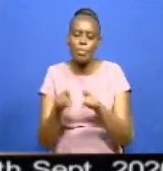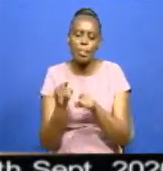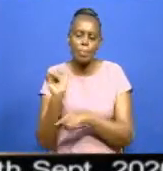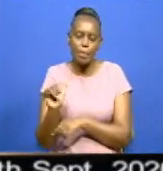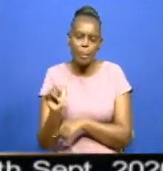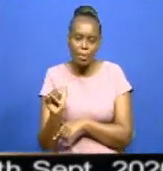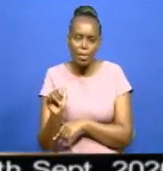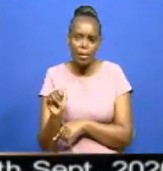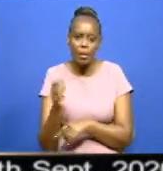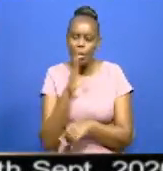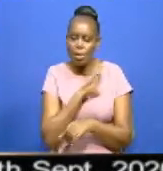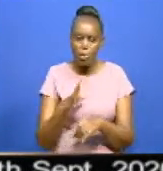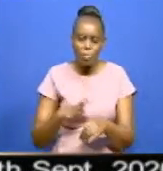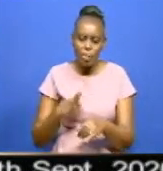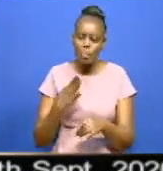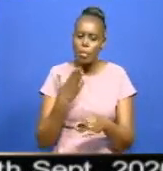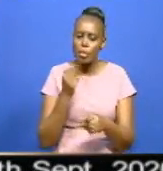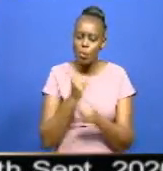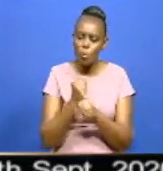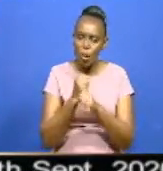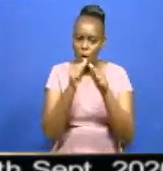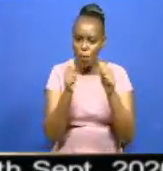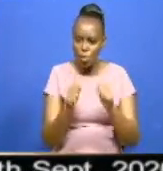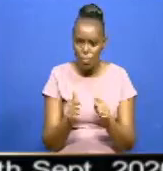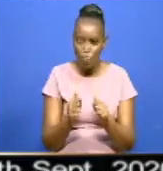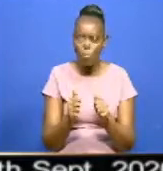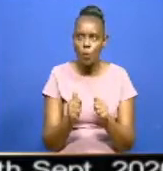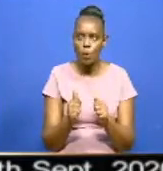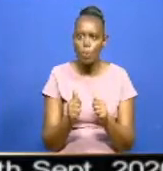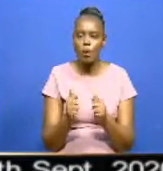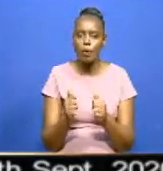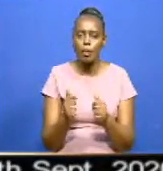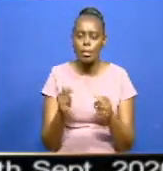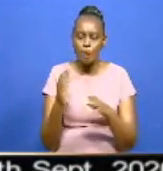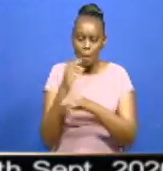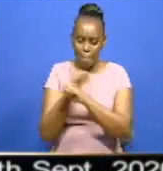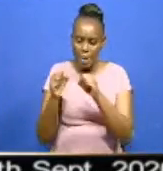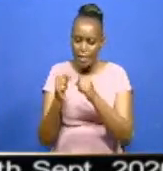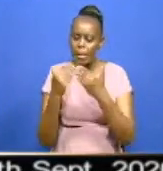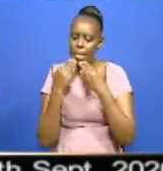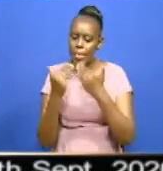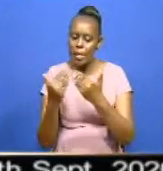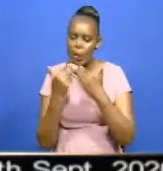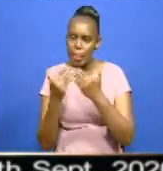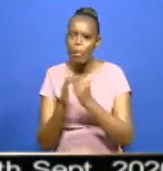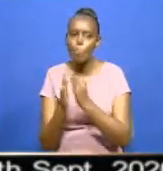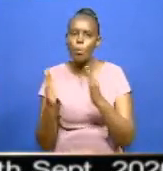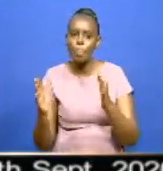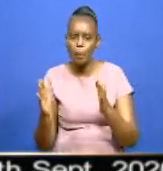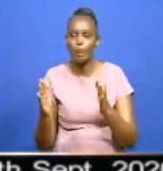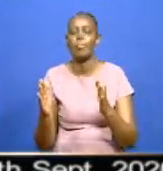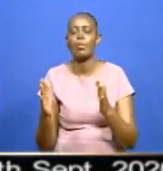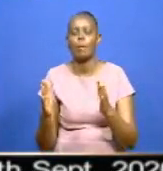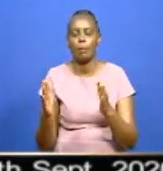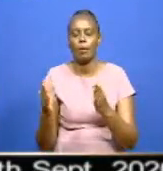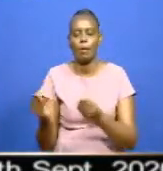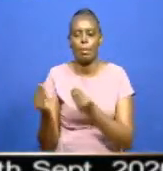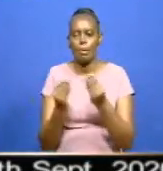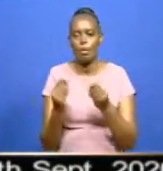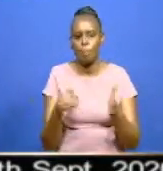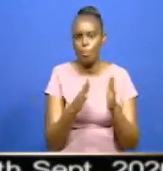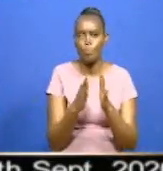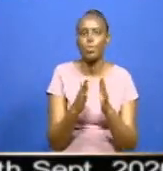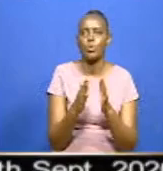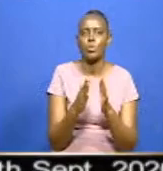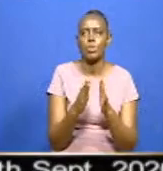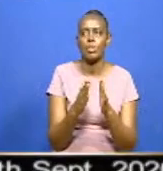kamati kwa kazi ile iliyofanya, na nikimalizia pia ni kumrudishia Mheshimiwa Rais shukurani kuwa ametupatia nafasi,